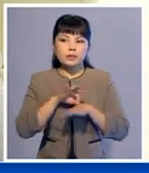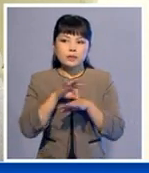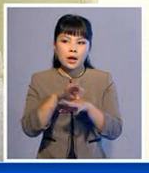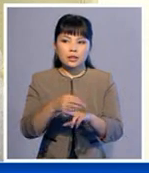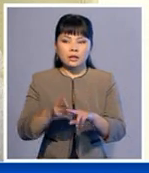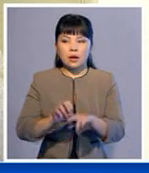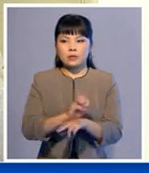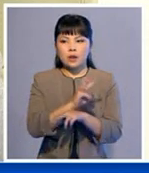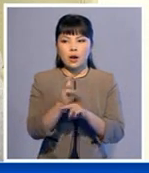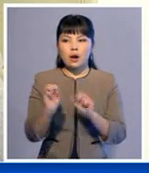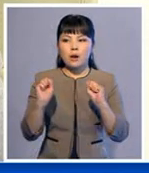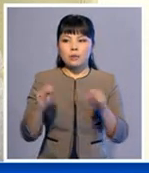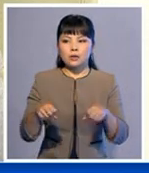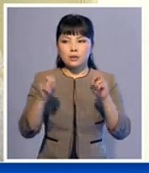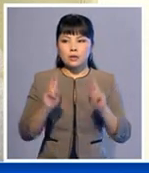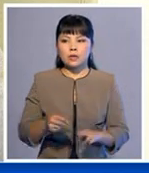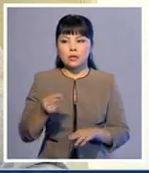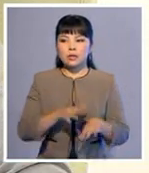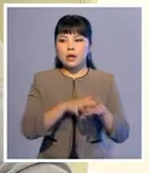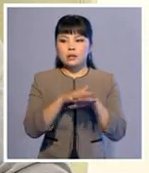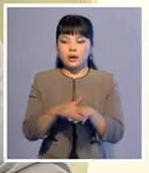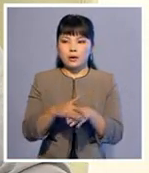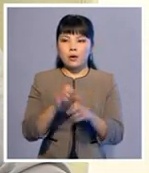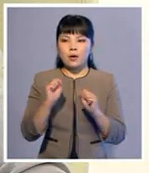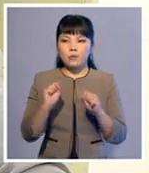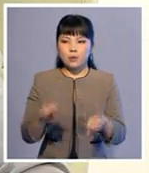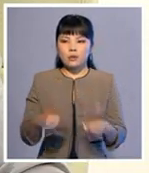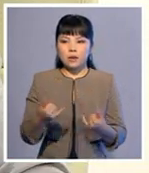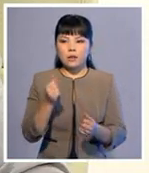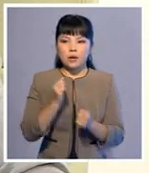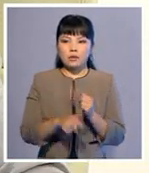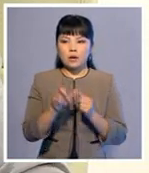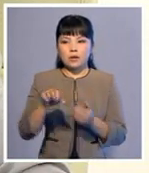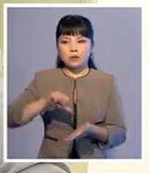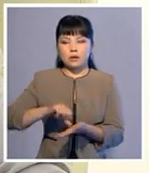алуына қаражат қарастырылған және де оған қақысы бар.